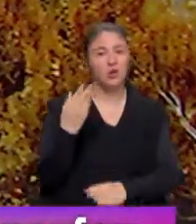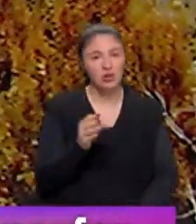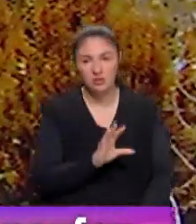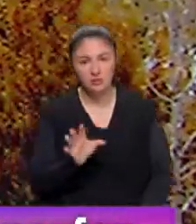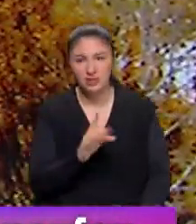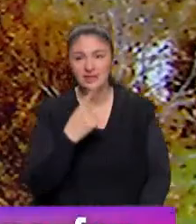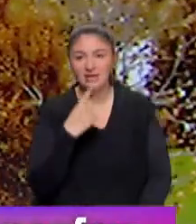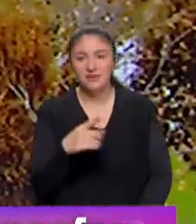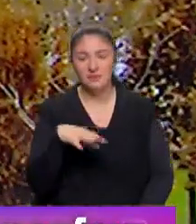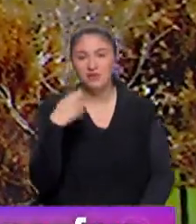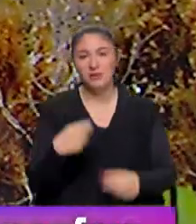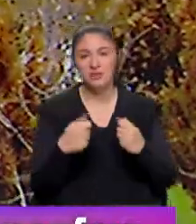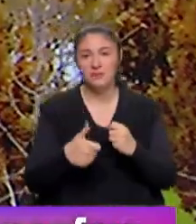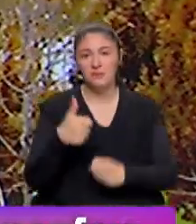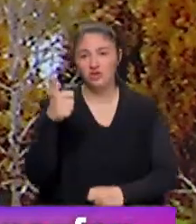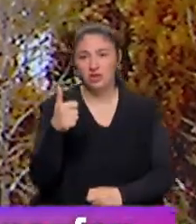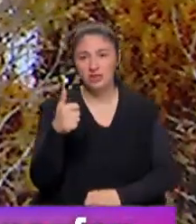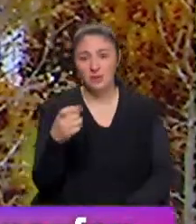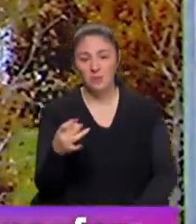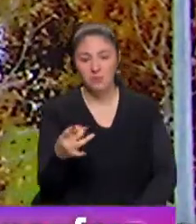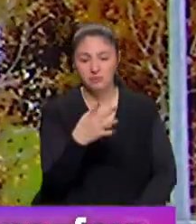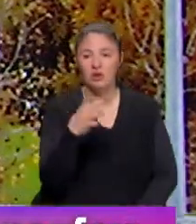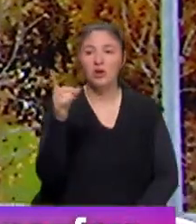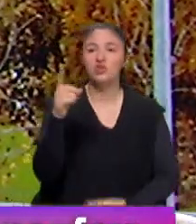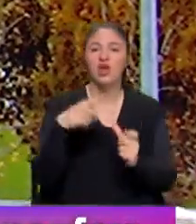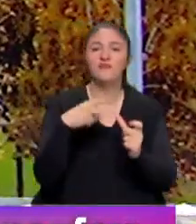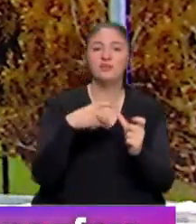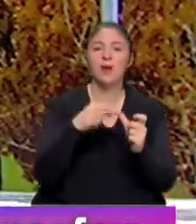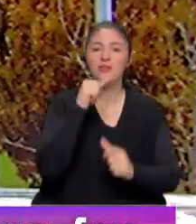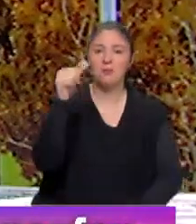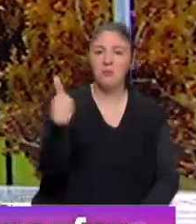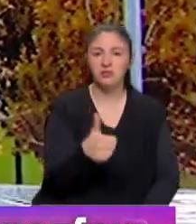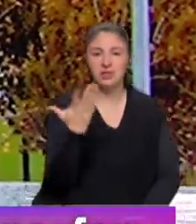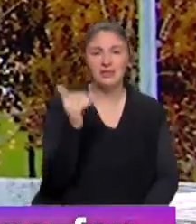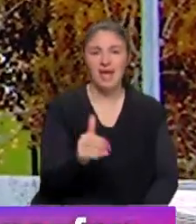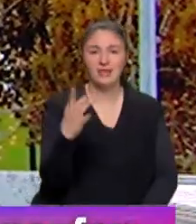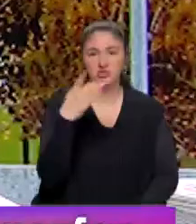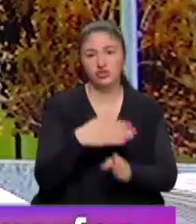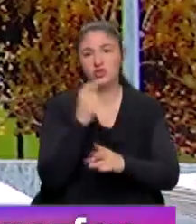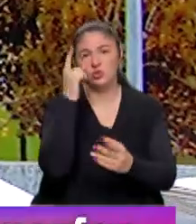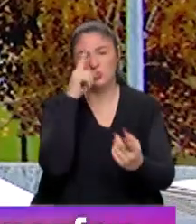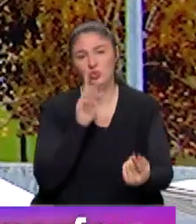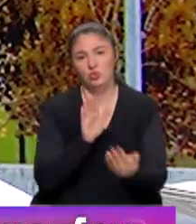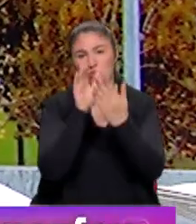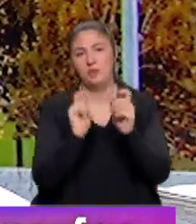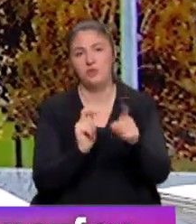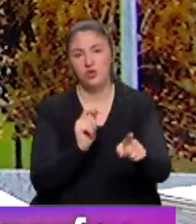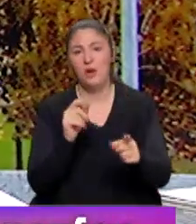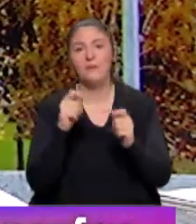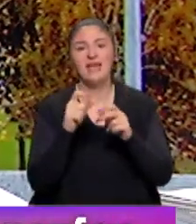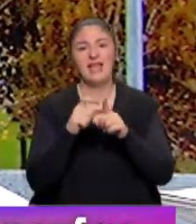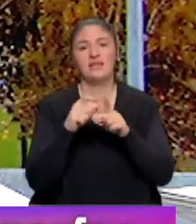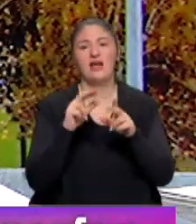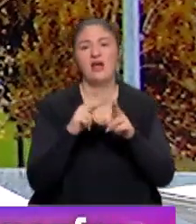olmaz diyen Merkez Bankası Başkanı gidip de Şahap Kavcıoğlu nasıl gelmişti? Şimdi bir gerçekle yüzleşiliyor.